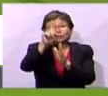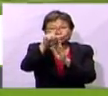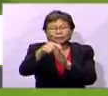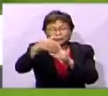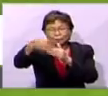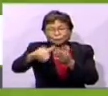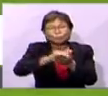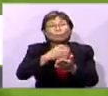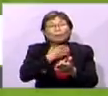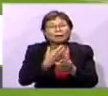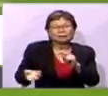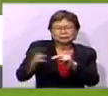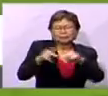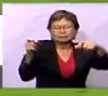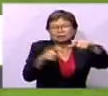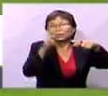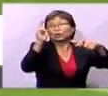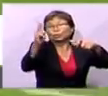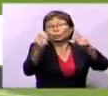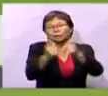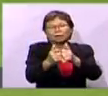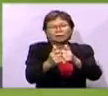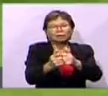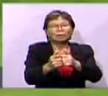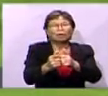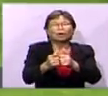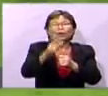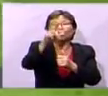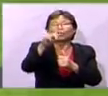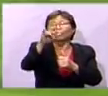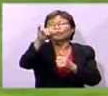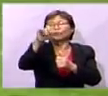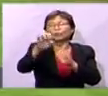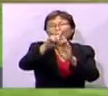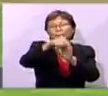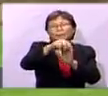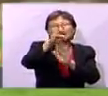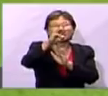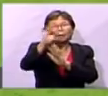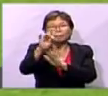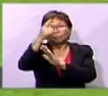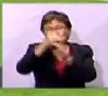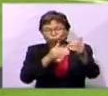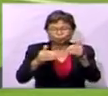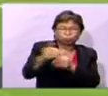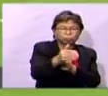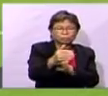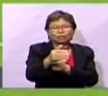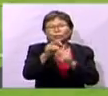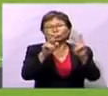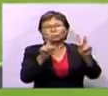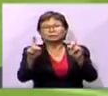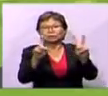itu apabila Perak menambah jaringan kedua menerusi Wanda Lewis pada minit ke-68 untuk memintas